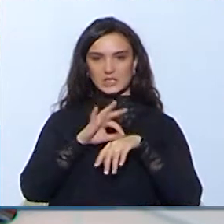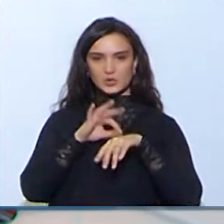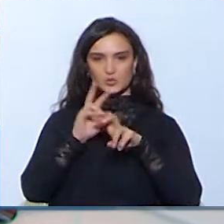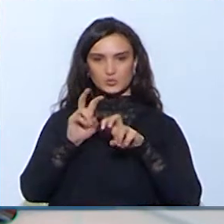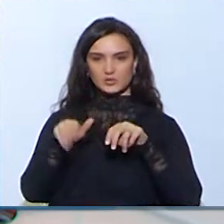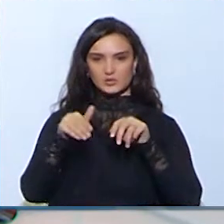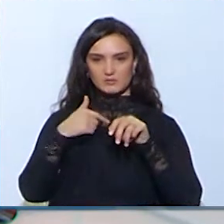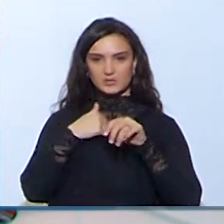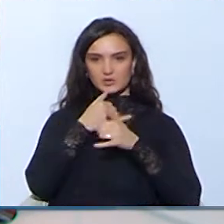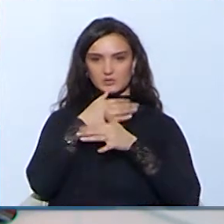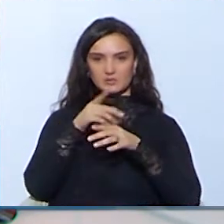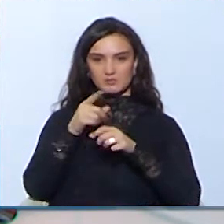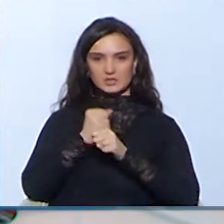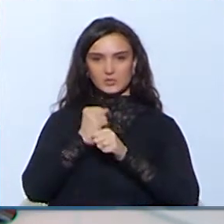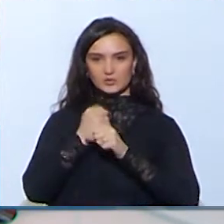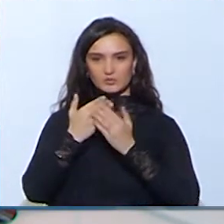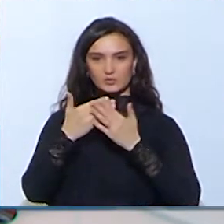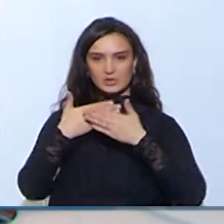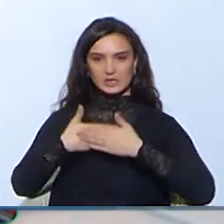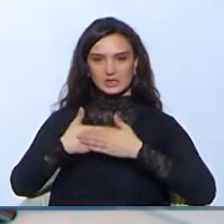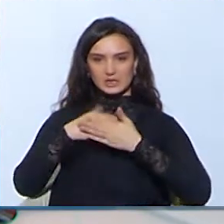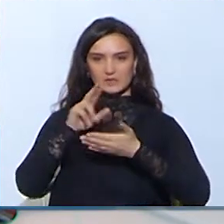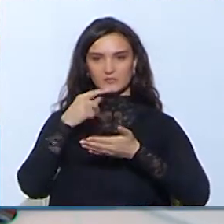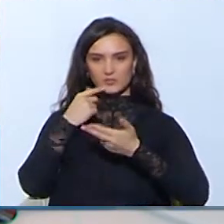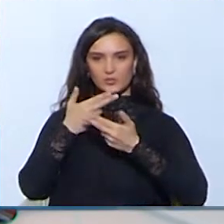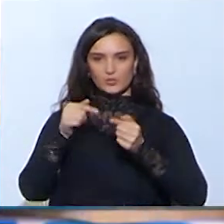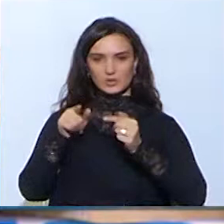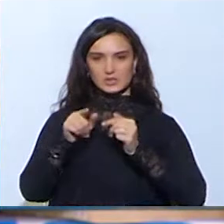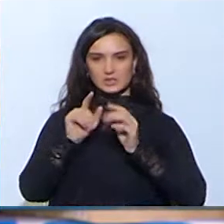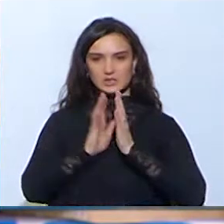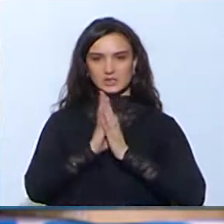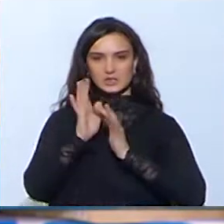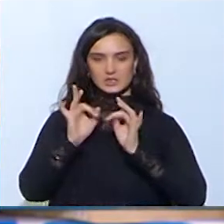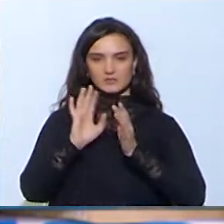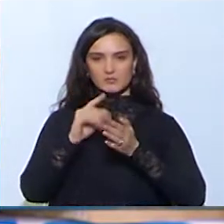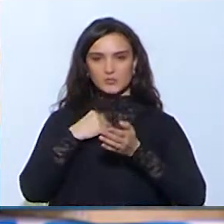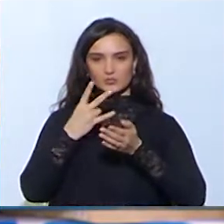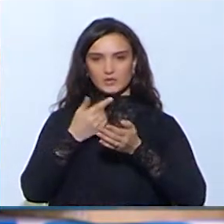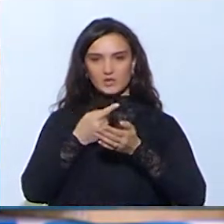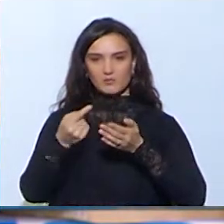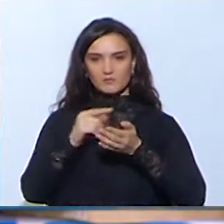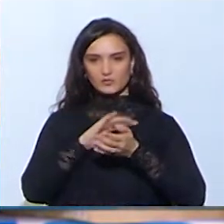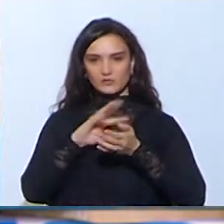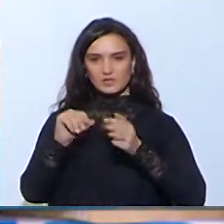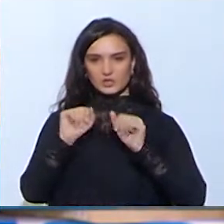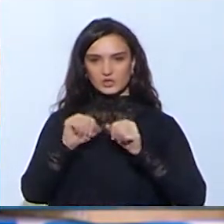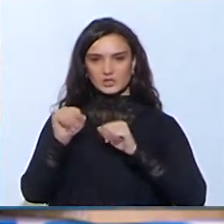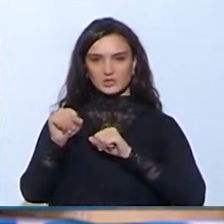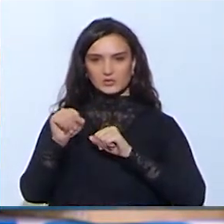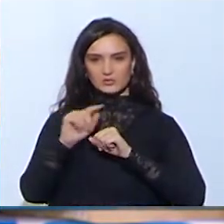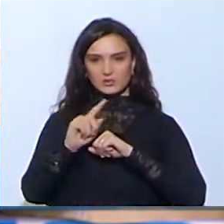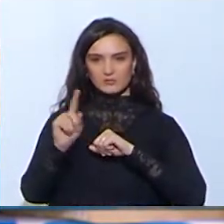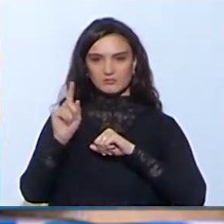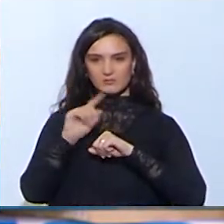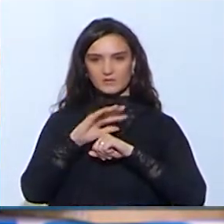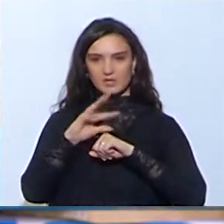დიაგნოსტიკური. Მე არ შემიძლია გავუკეთო მას და უშვათ რენტგენი და ვთქვა, ხო, ეს ზრდის ტკივილია. მე უნდა გამოვრიცხო ყველა შესაძლო ვარიანტი,